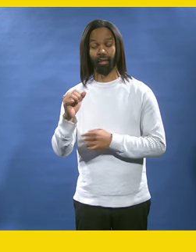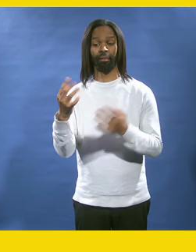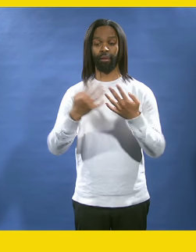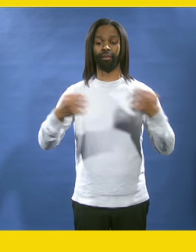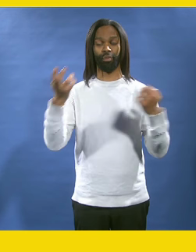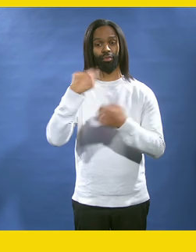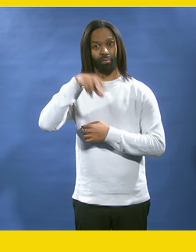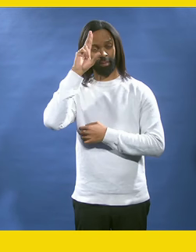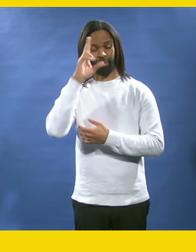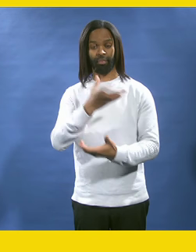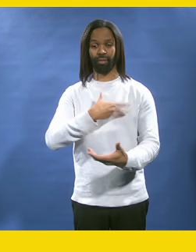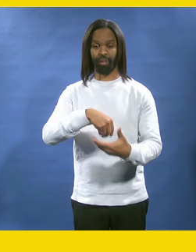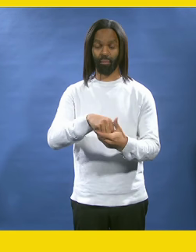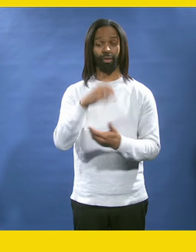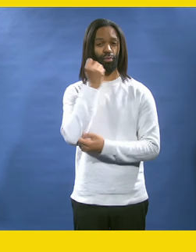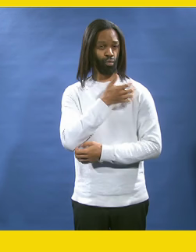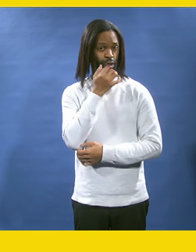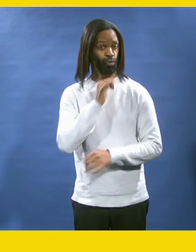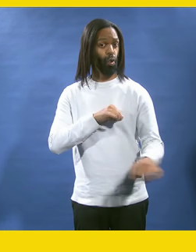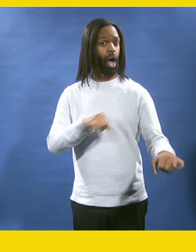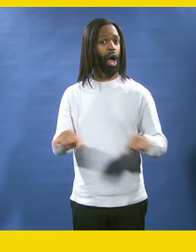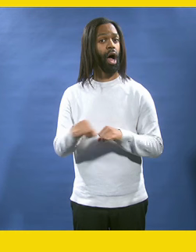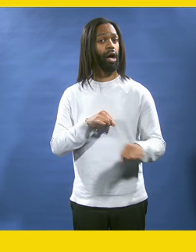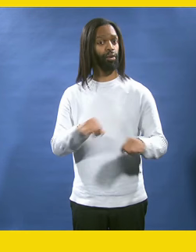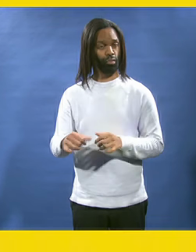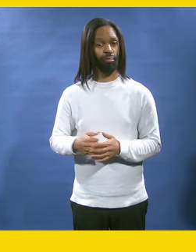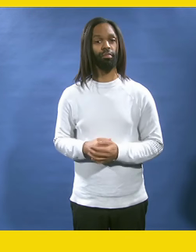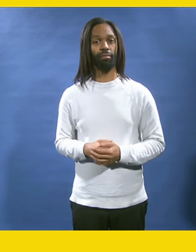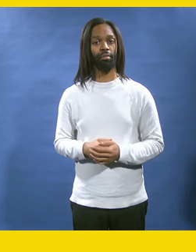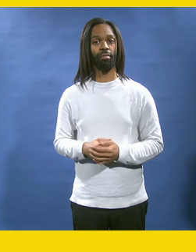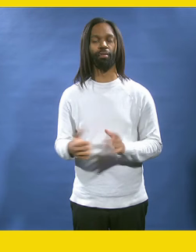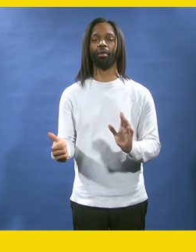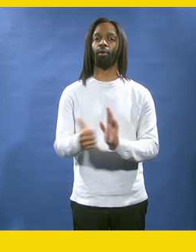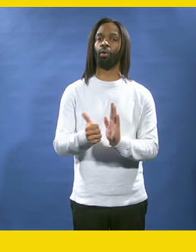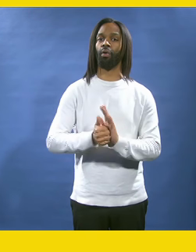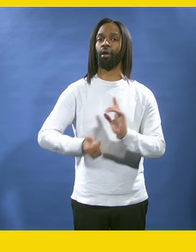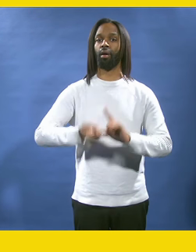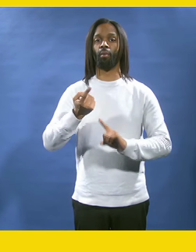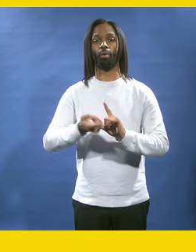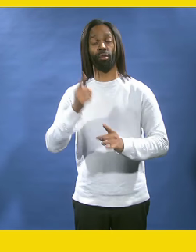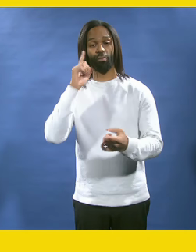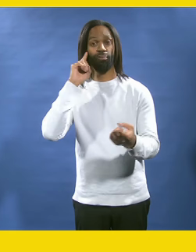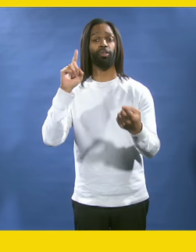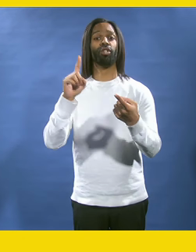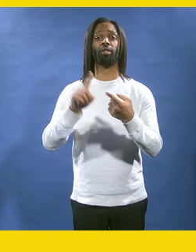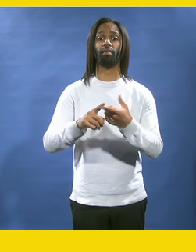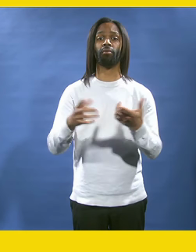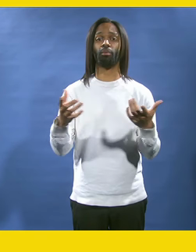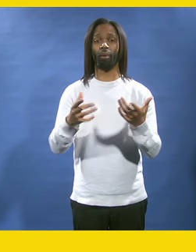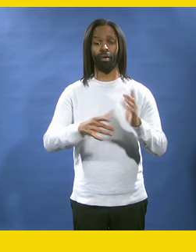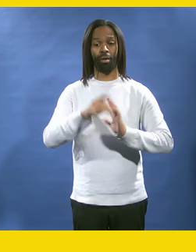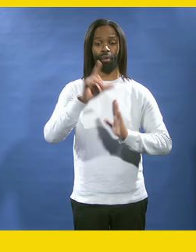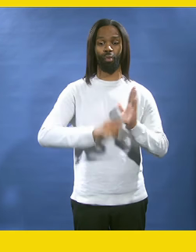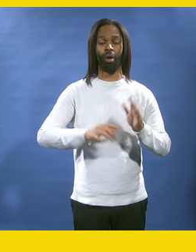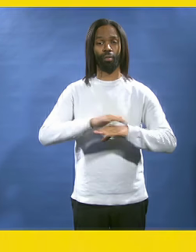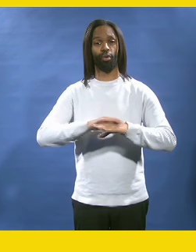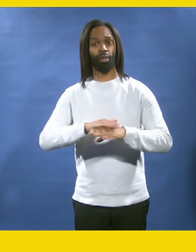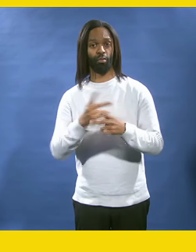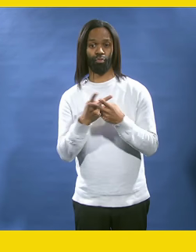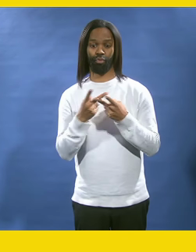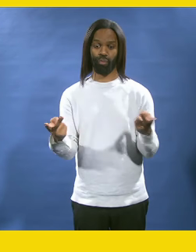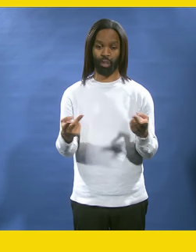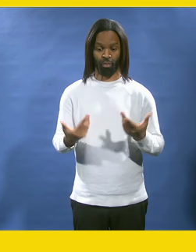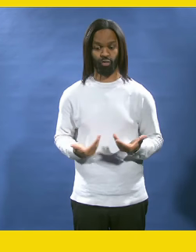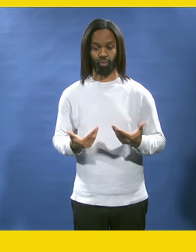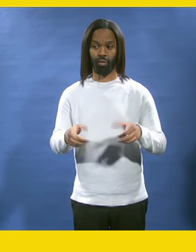européennes, agissons au quotidien. Nous jouons un rôle clé dans l'amélioration et l'application des lois et des politiques publiques existantes et à